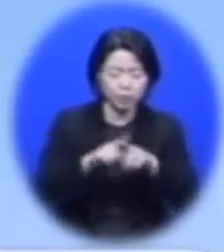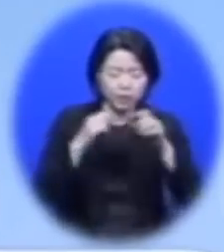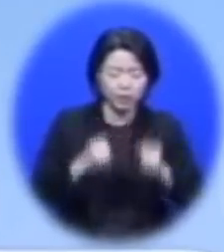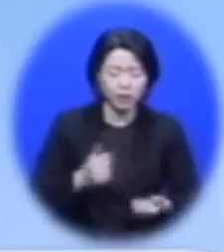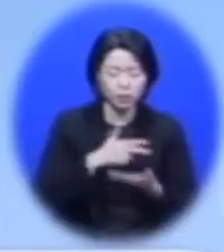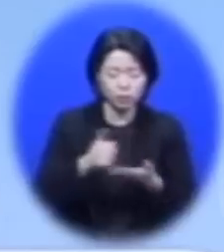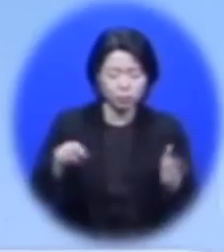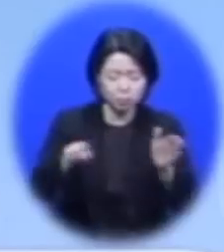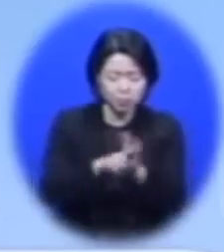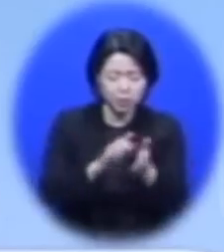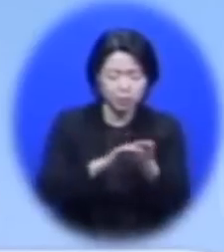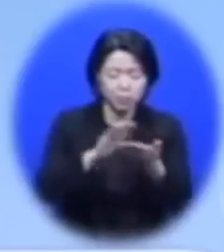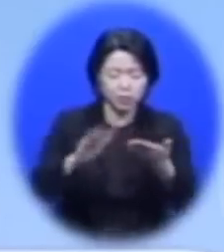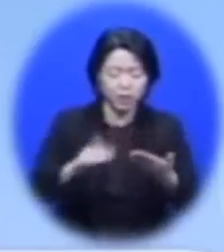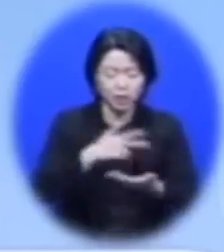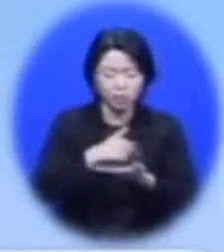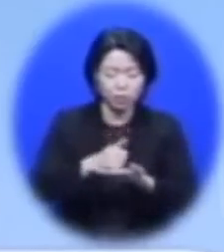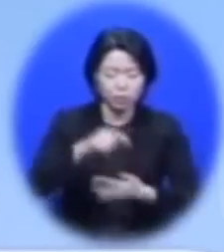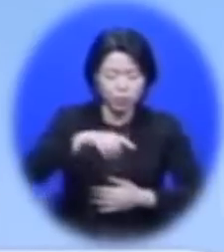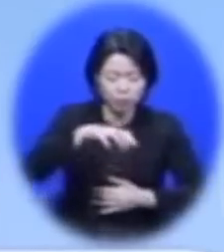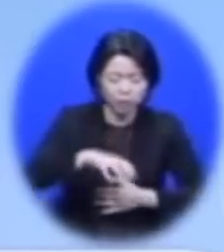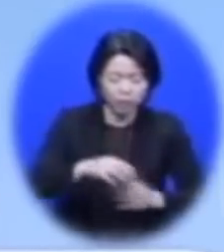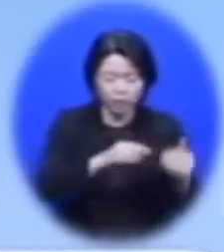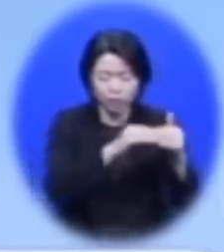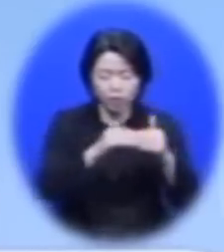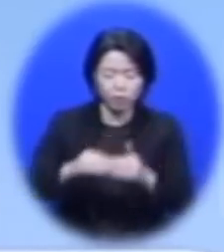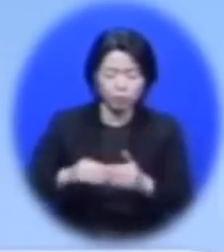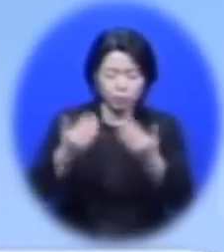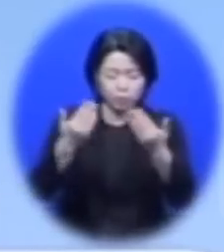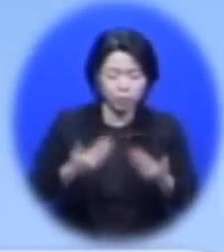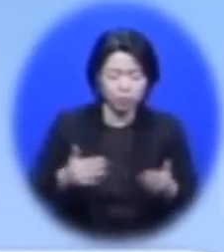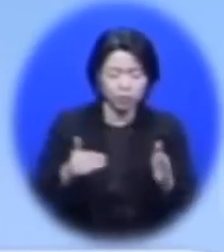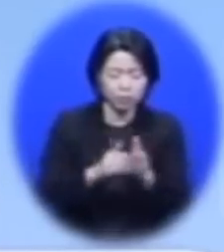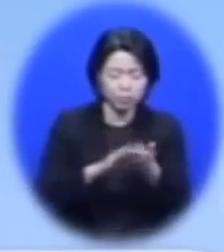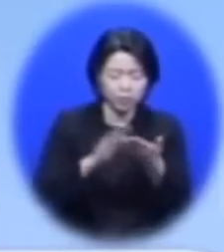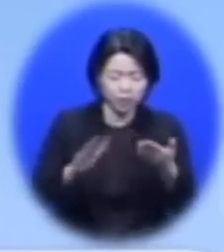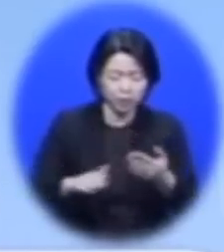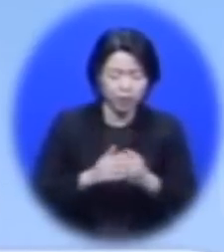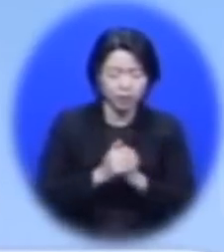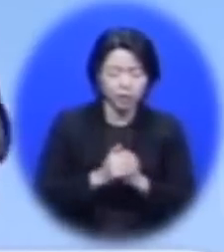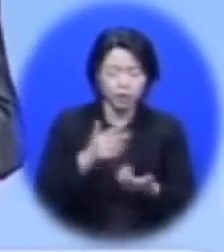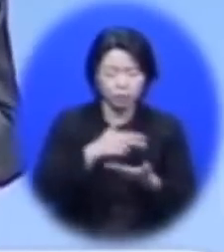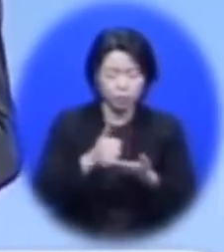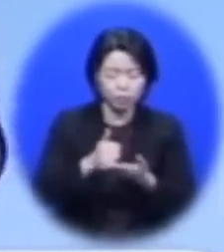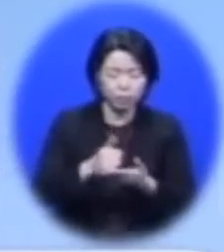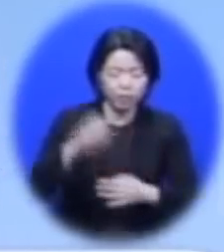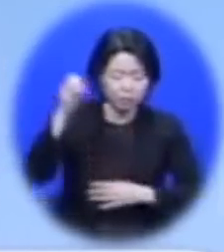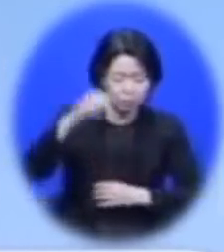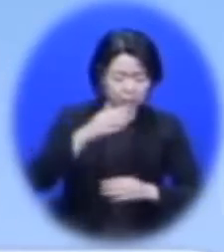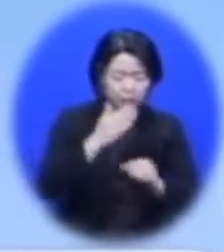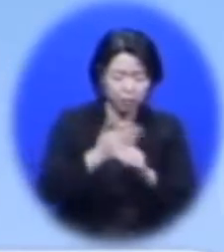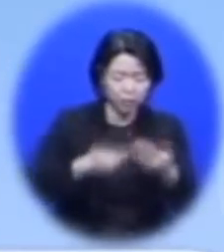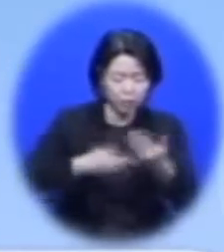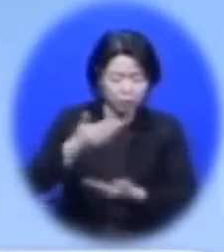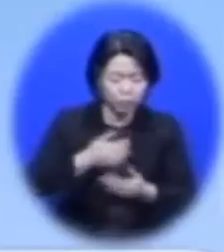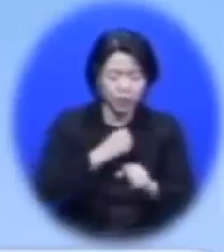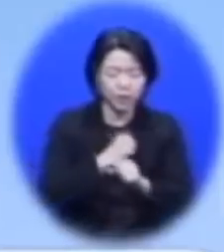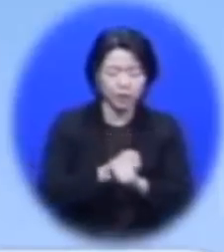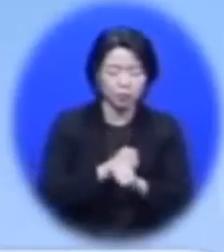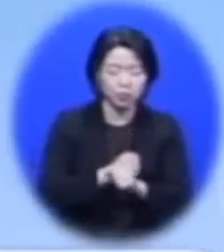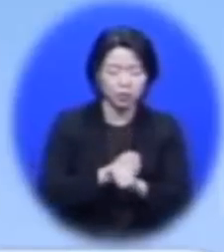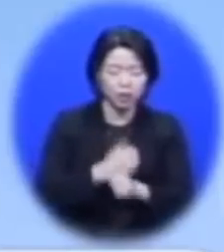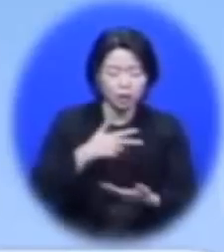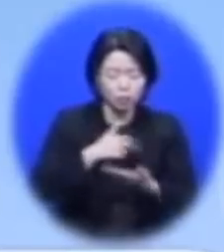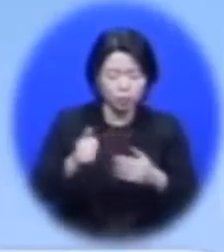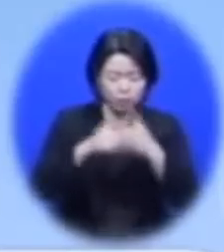주님을 믿습니다. 주님은 여기까지 저희들을 인도해 주셨습니다. 주님과 빛 가운데 교제하며